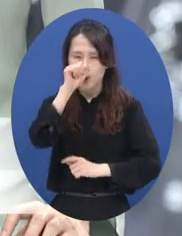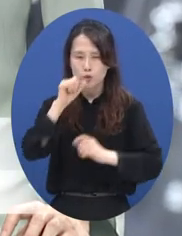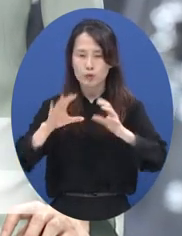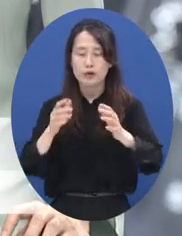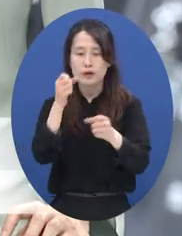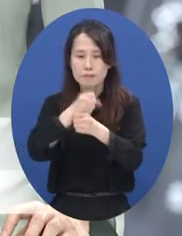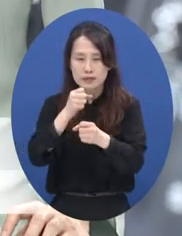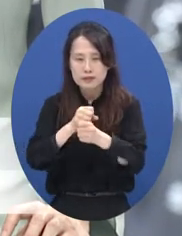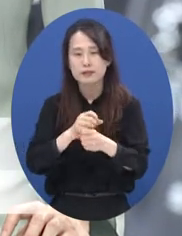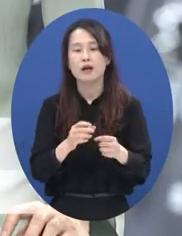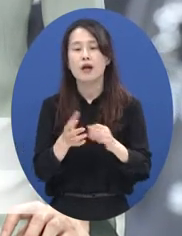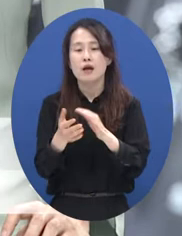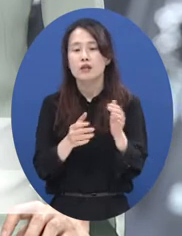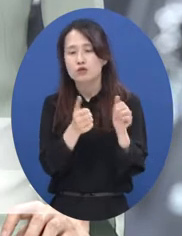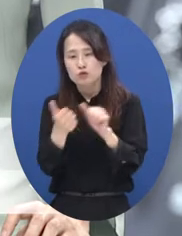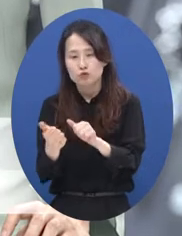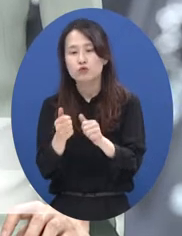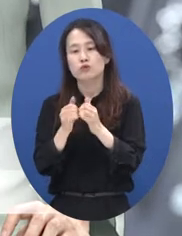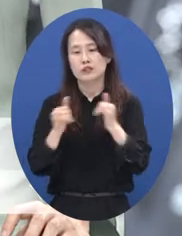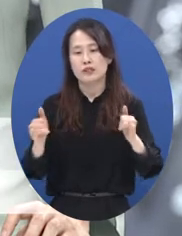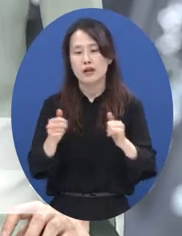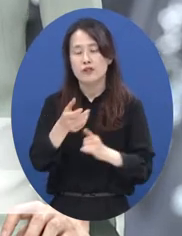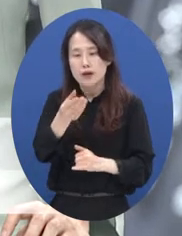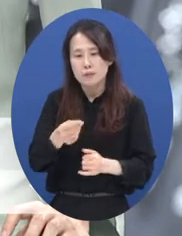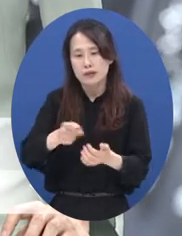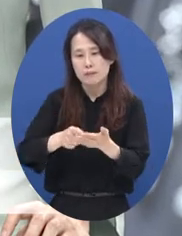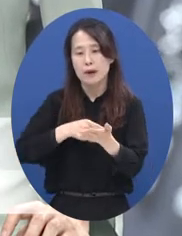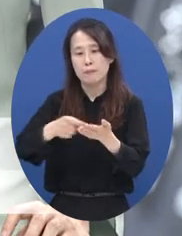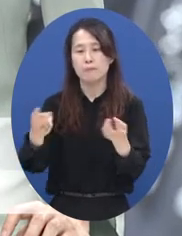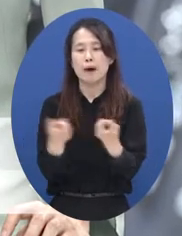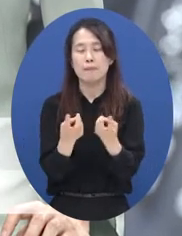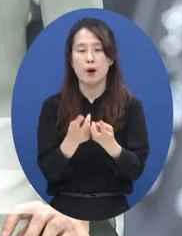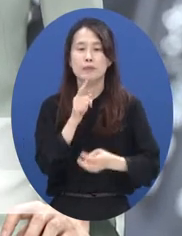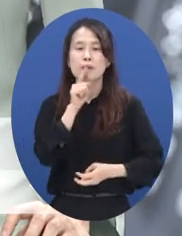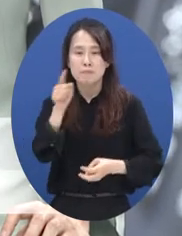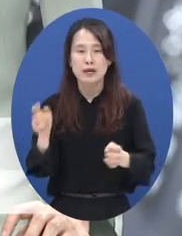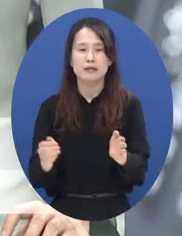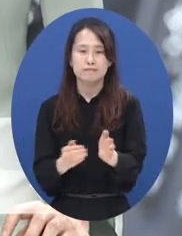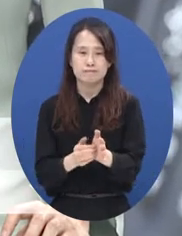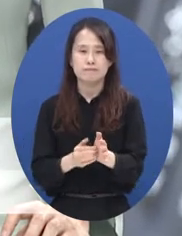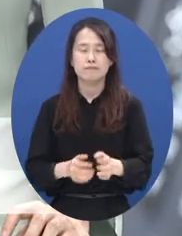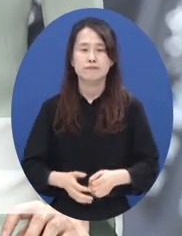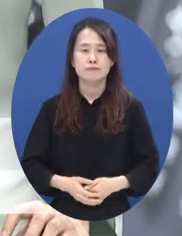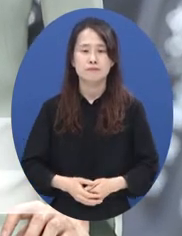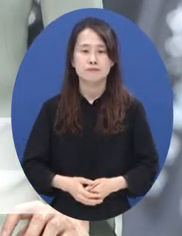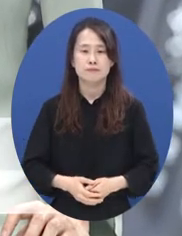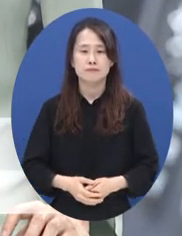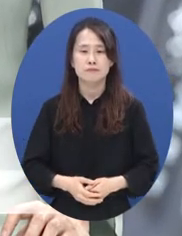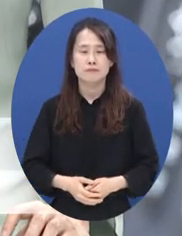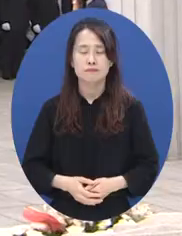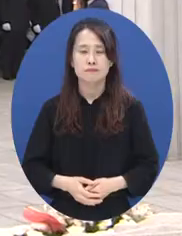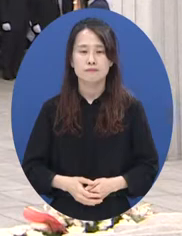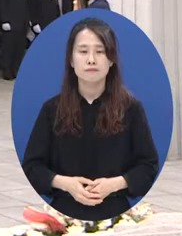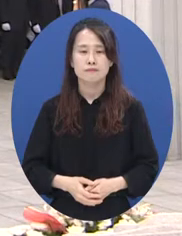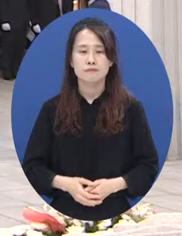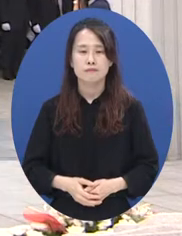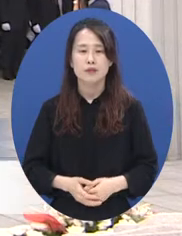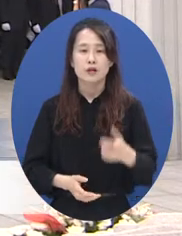게 순국선열에게 진빚을 갚는 길이라며 숭고한 뜻을 기렸습니다. 한선지 기자입니다.